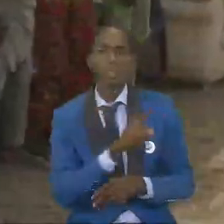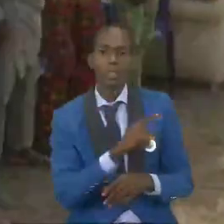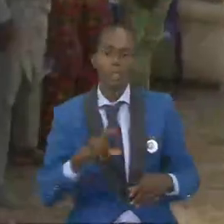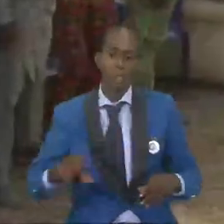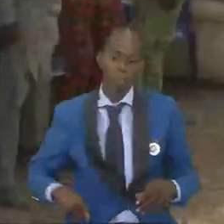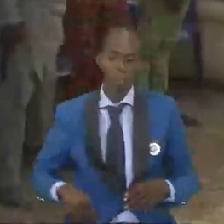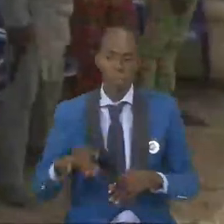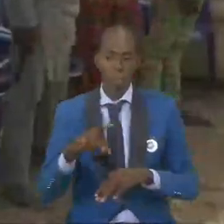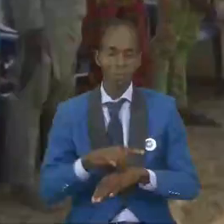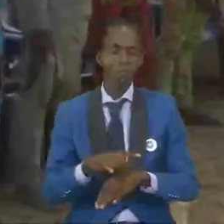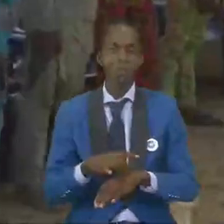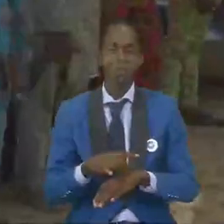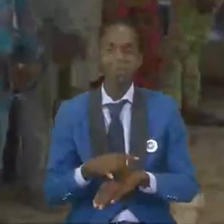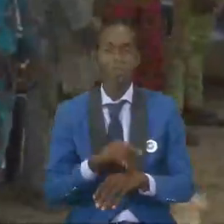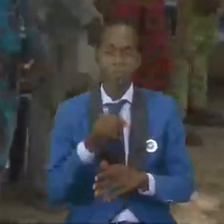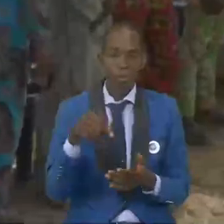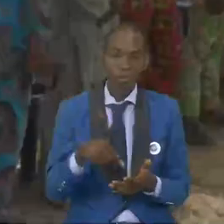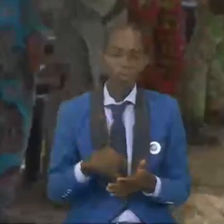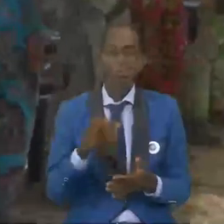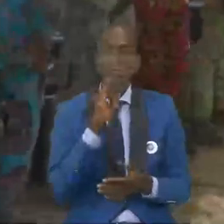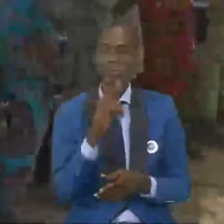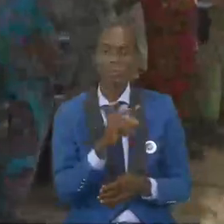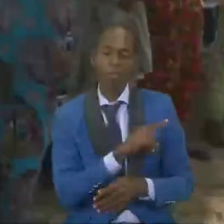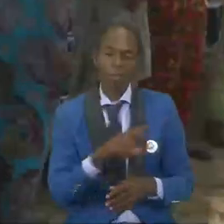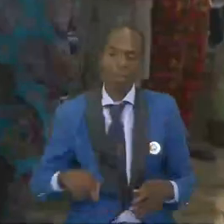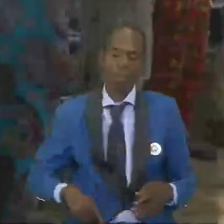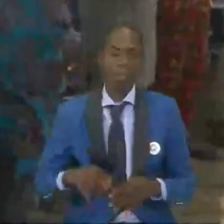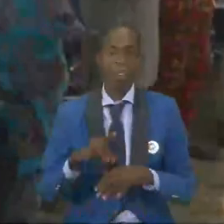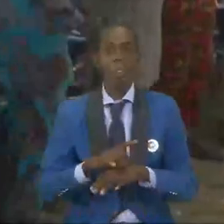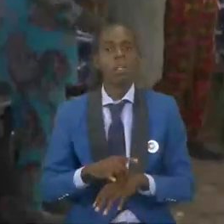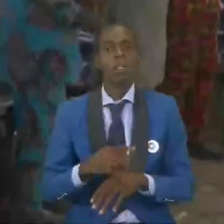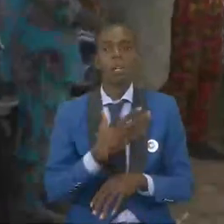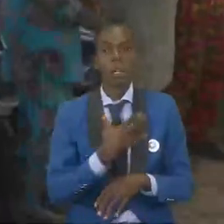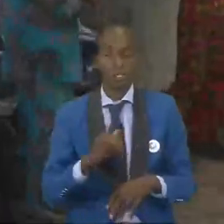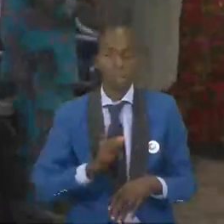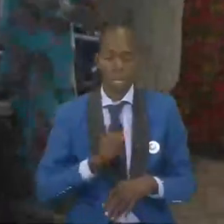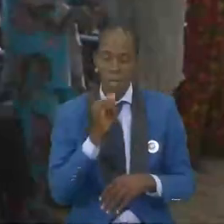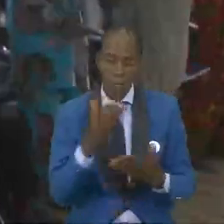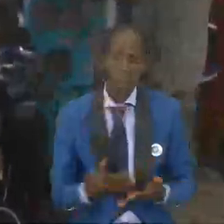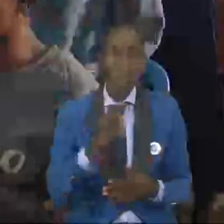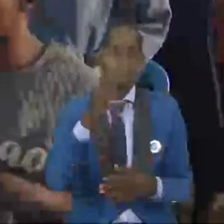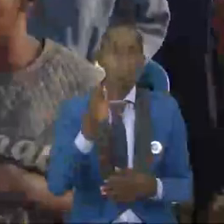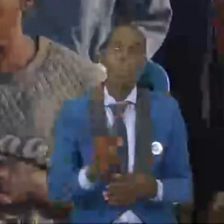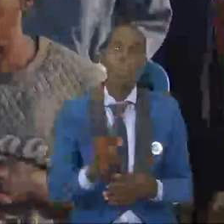sais que la terre appartient à l'Éternel.